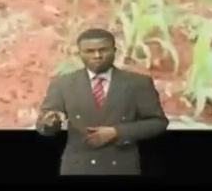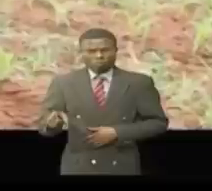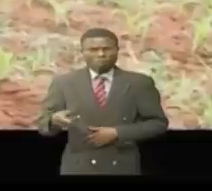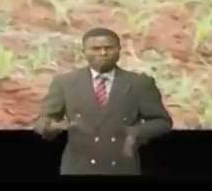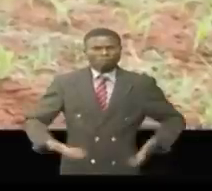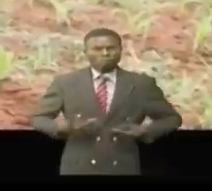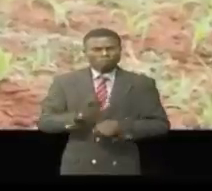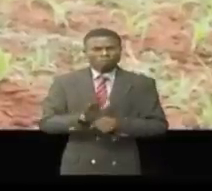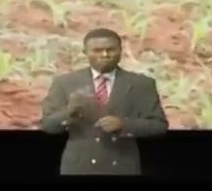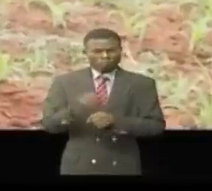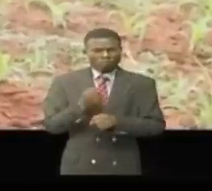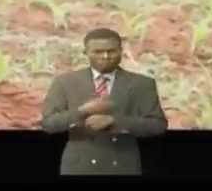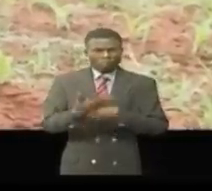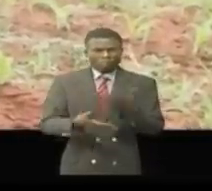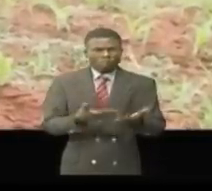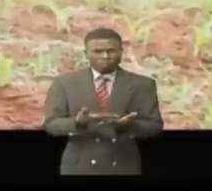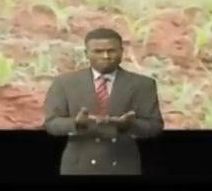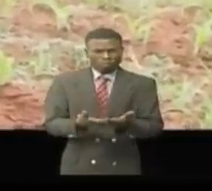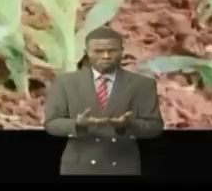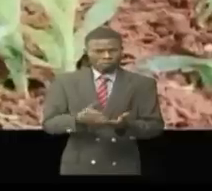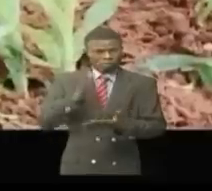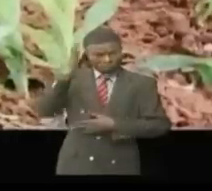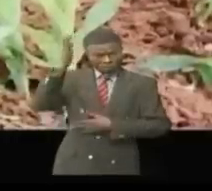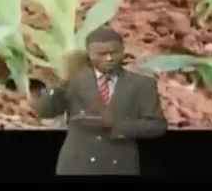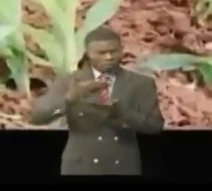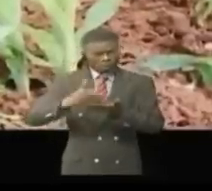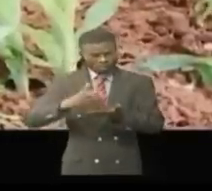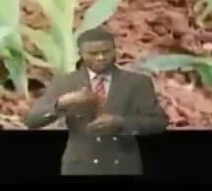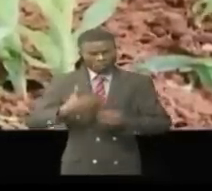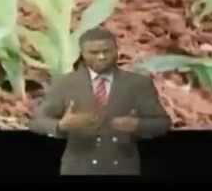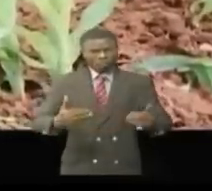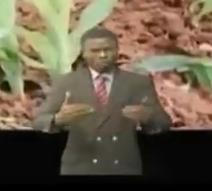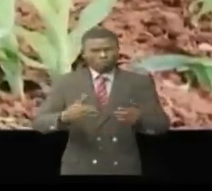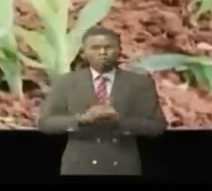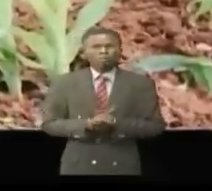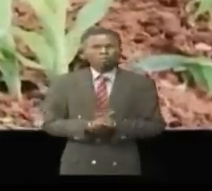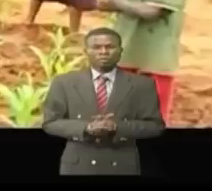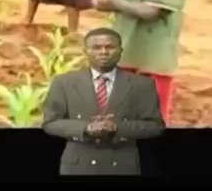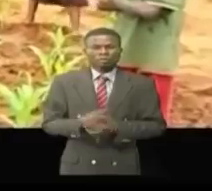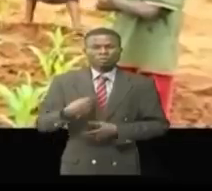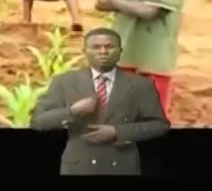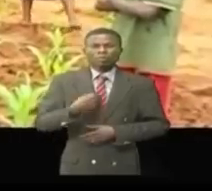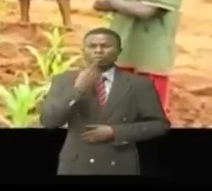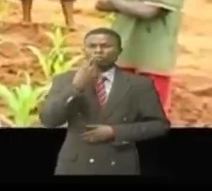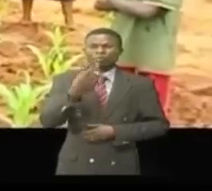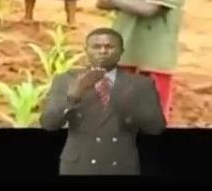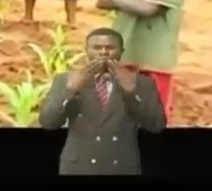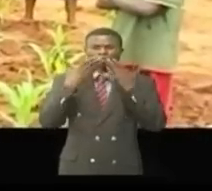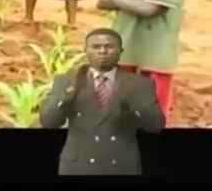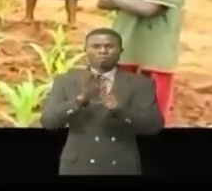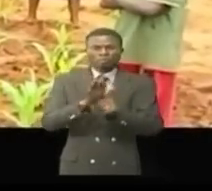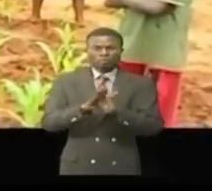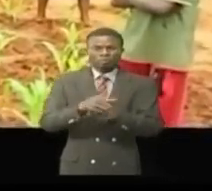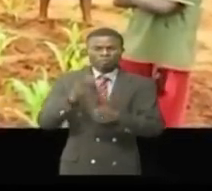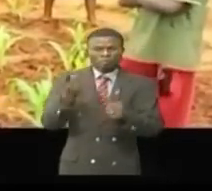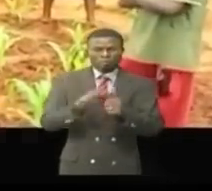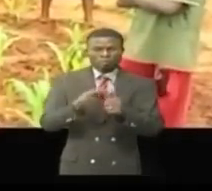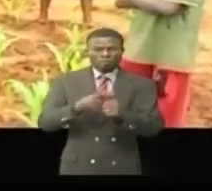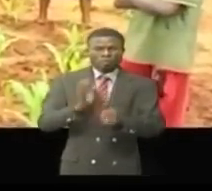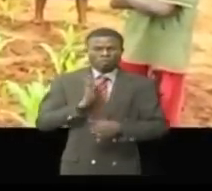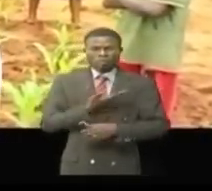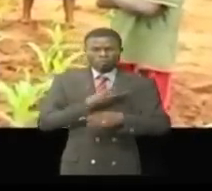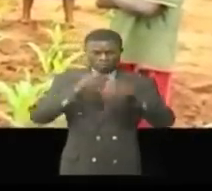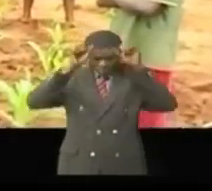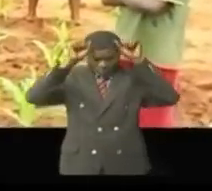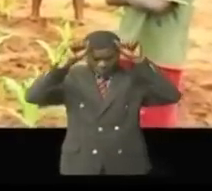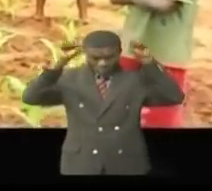les premiers résultats et pensent déjà à la prochaine étape. Je remercie premièrement notre président